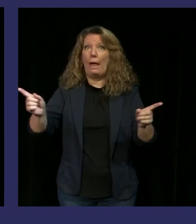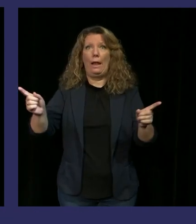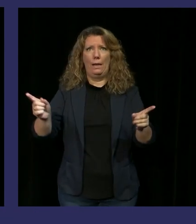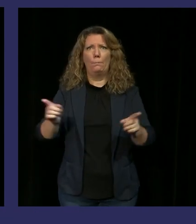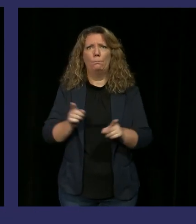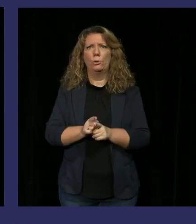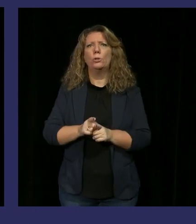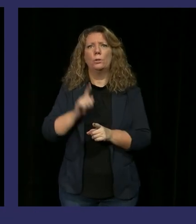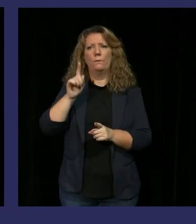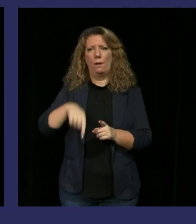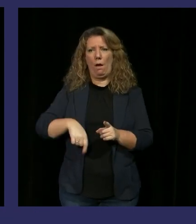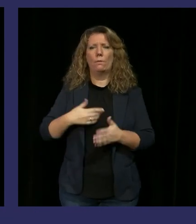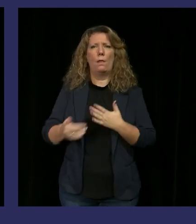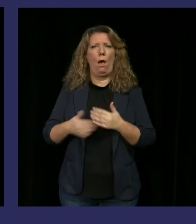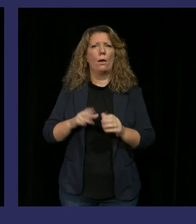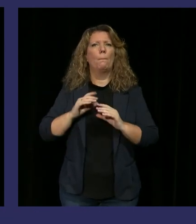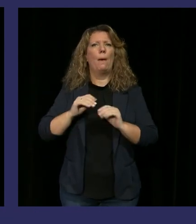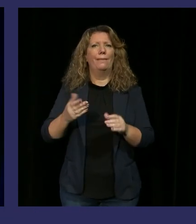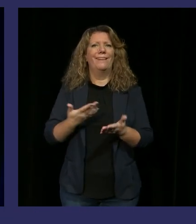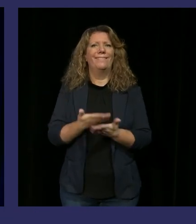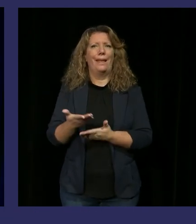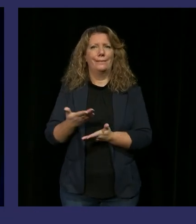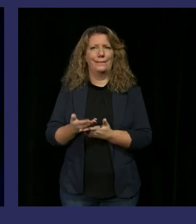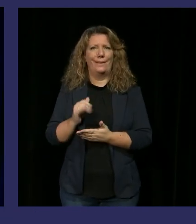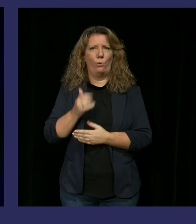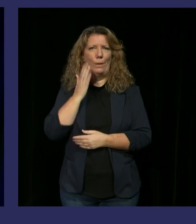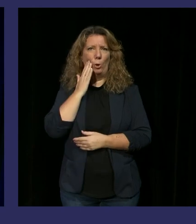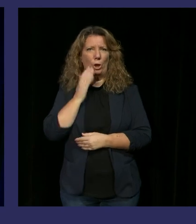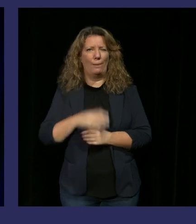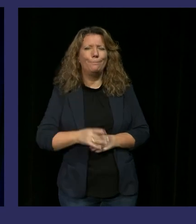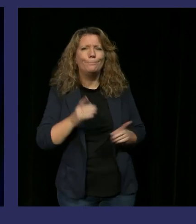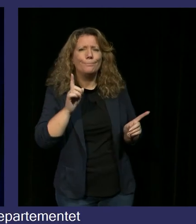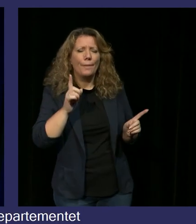tjenester for innbyggerne. Mm. Så enkelt. Kan du gi et eksempel på, fordi